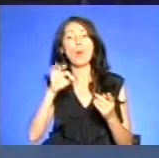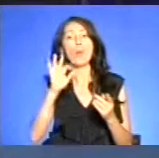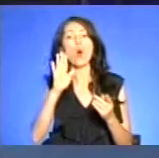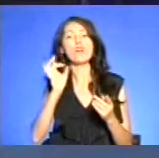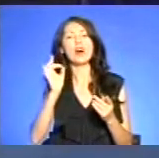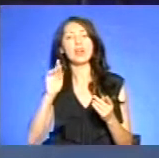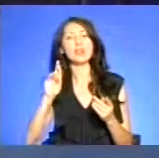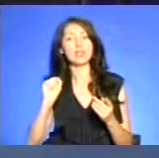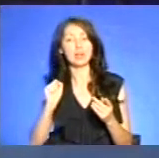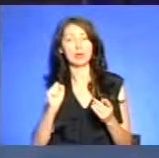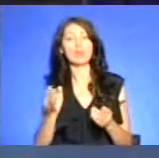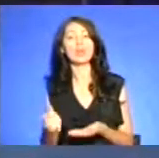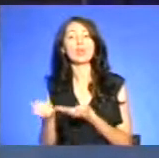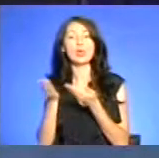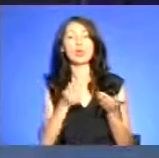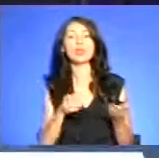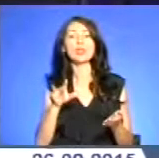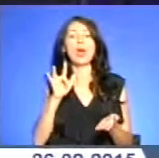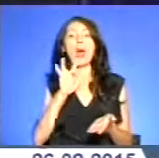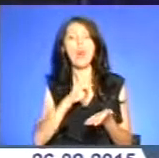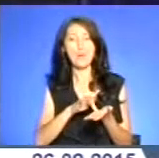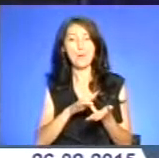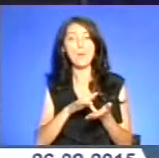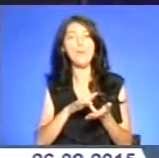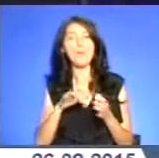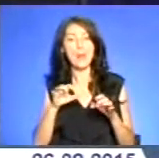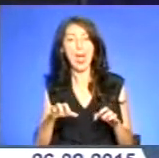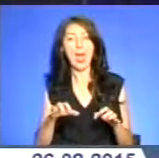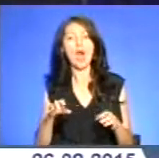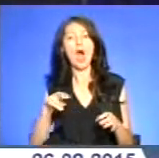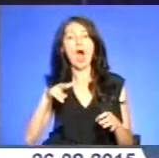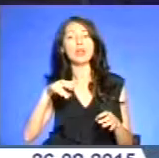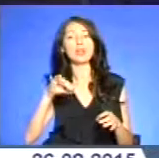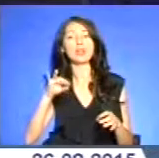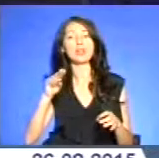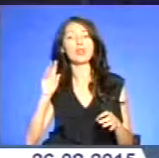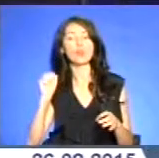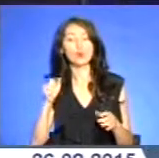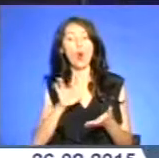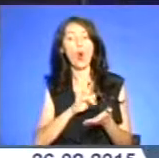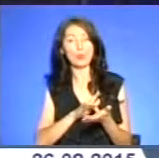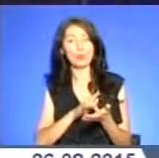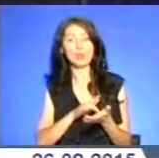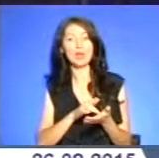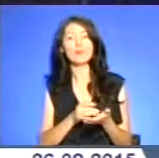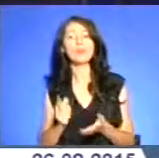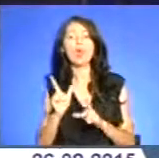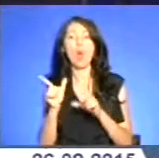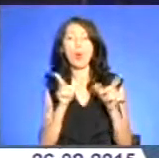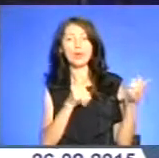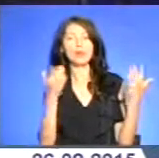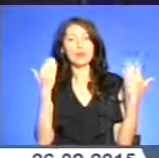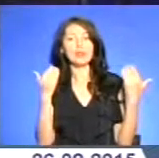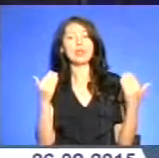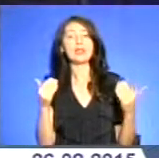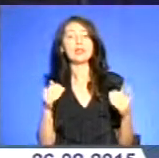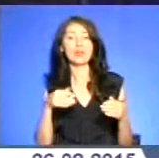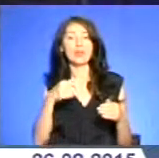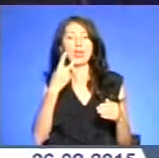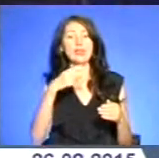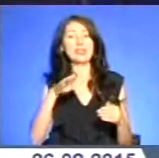На запрошення мера литовського міста Таураги Пранаса Петрошіуса поїхали відпочивати з Тернопільщини 20 дітей батьків-учасників